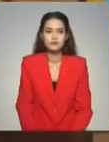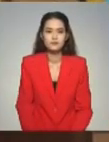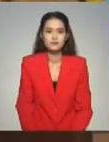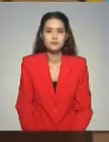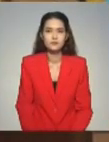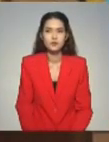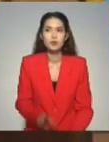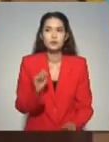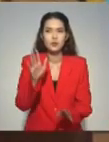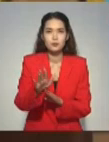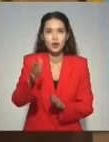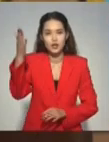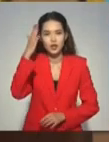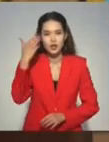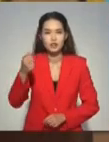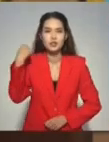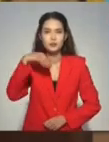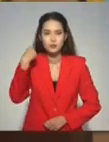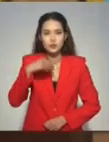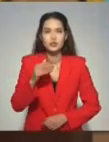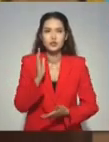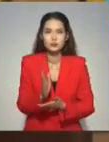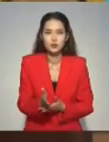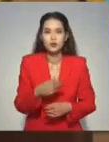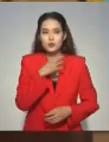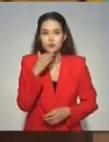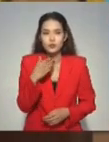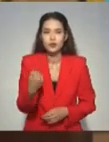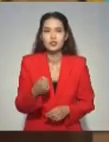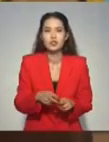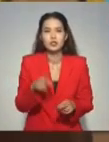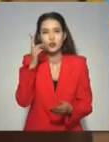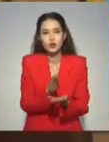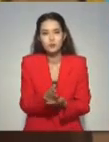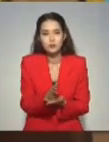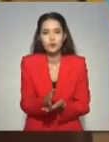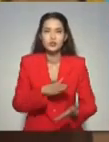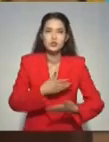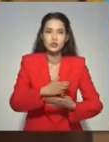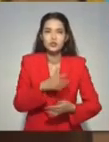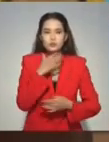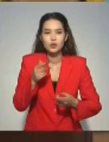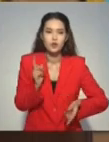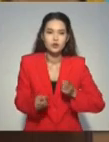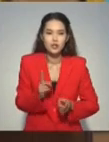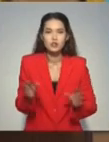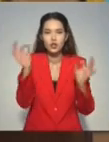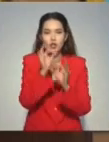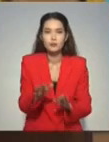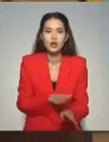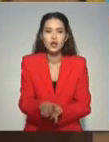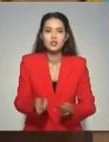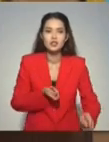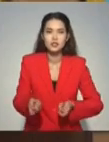По поручению администрации президента вводится институт освобождения должности политического служащего, ненадлежащим образом исполняющего